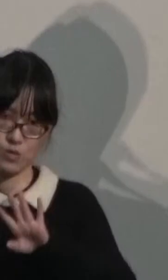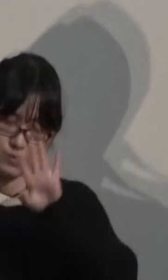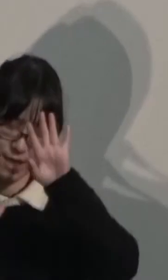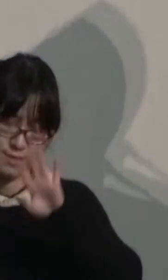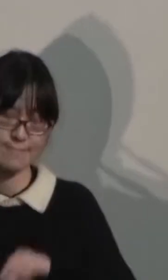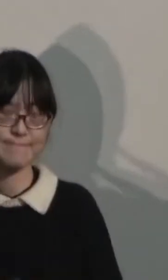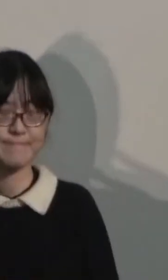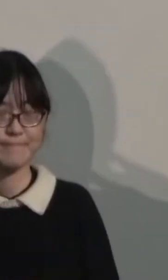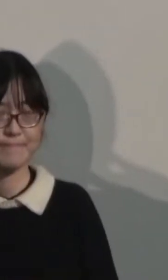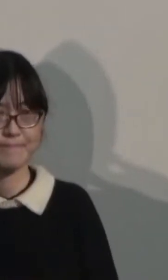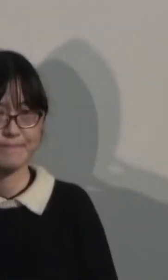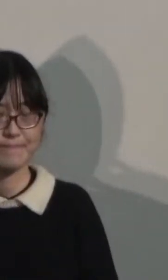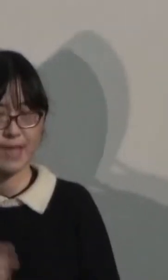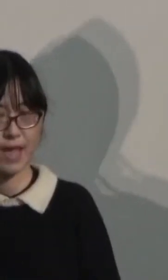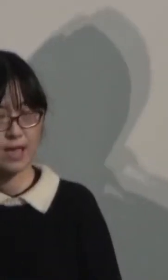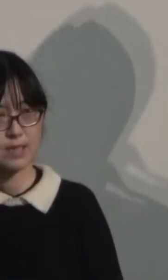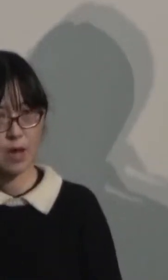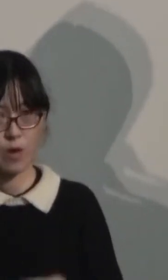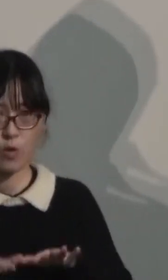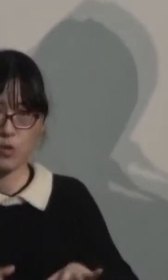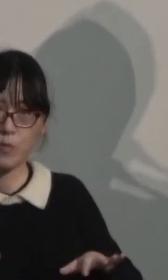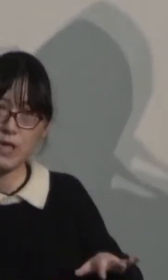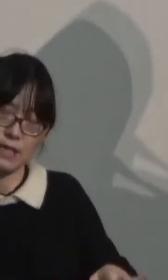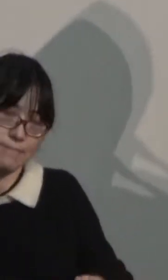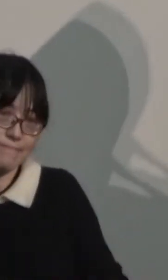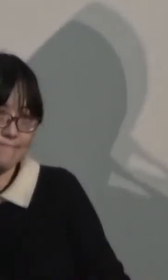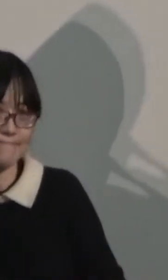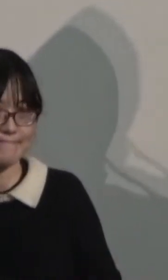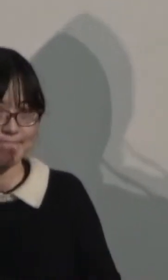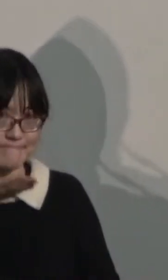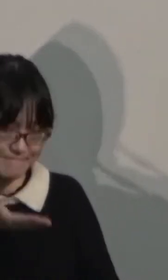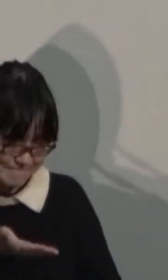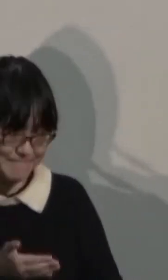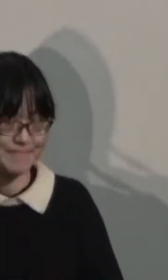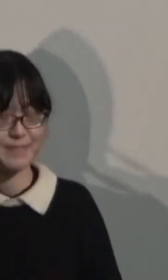先生は子供たちに尋ねてみました。